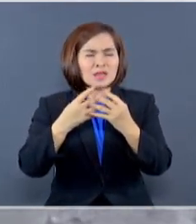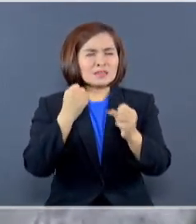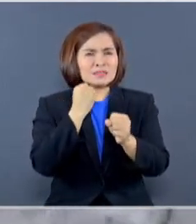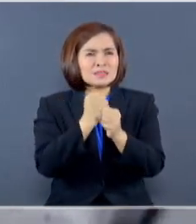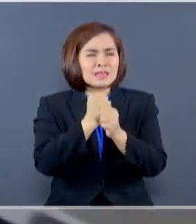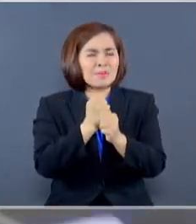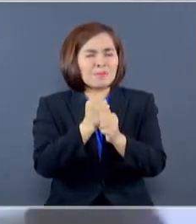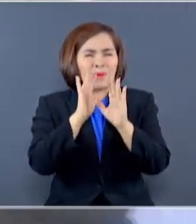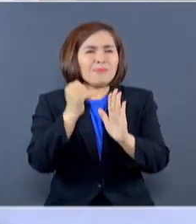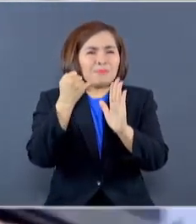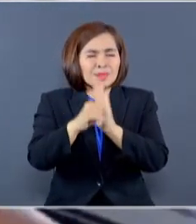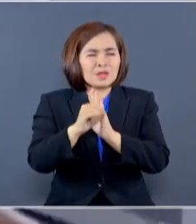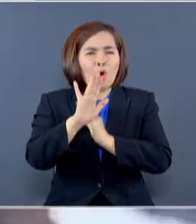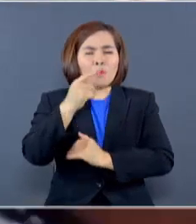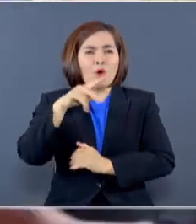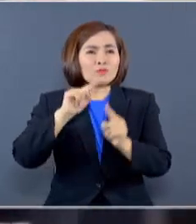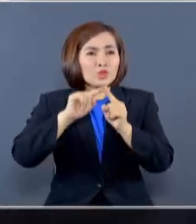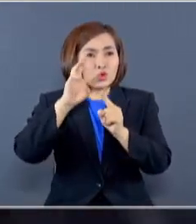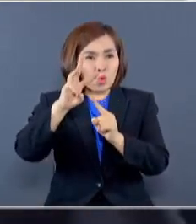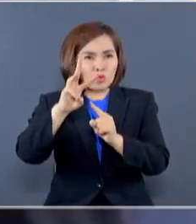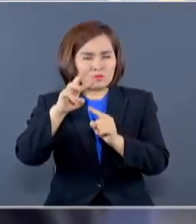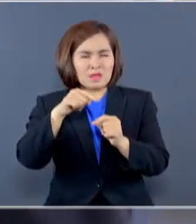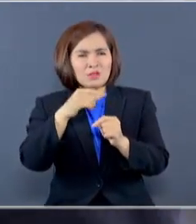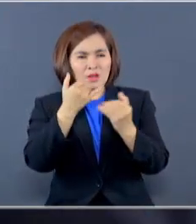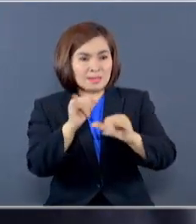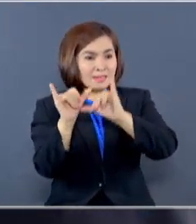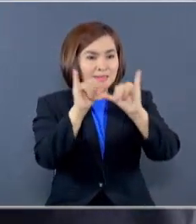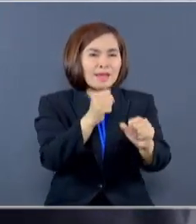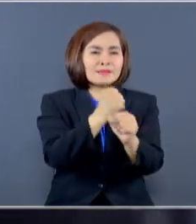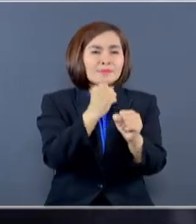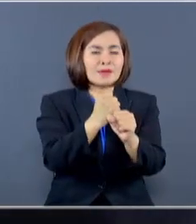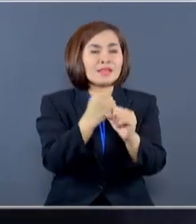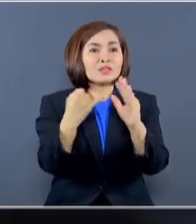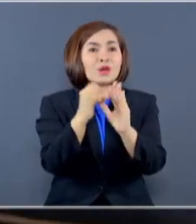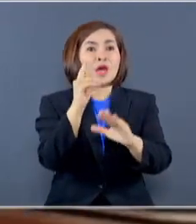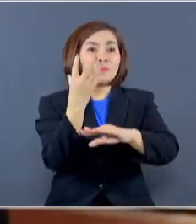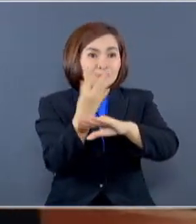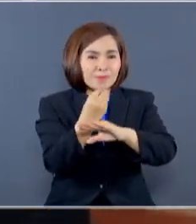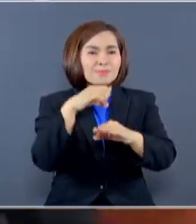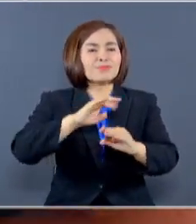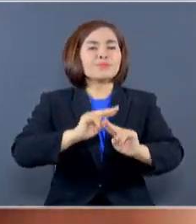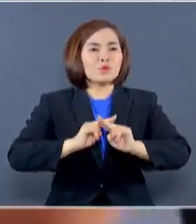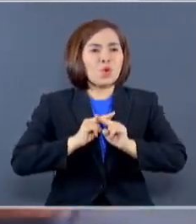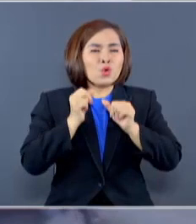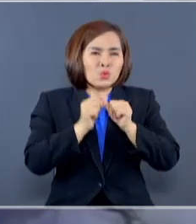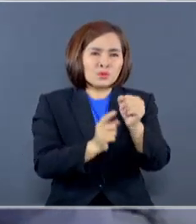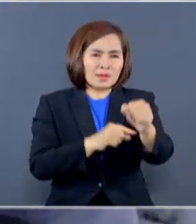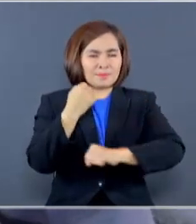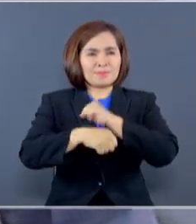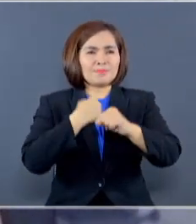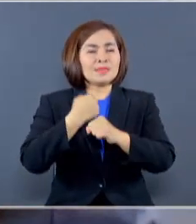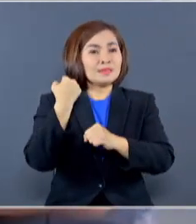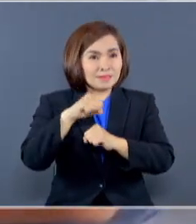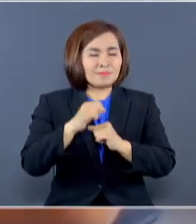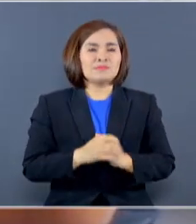6ครับระหว่างหลบหนีไปอยู่ที่บริษัทเอกชนแห่งหนึ่งนะครับในจังหวัดกำแพงเพชรเป็นเวลา10ปีแล้วนะฮะคุณผู้ชมฮะซึ่งคดีนี้อย่างที่ผมบ